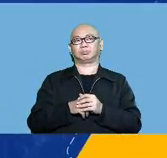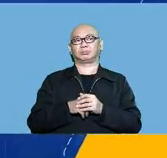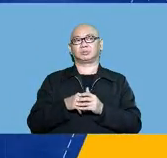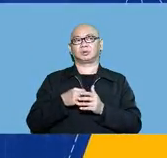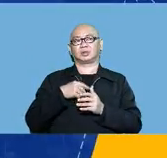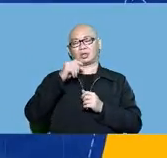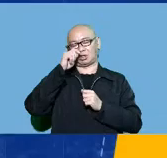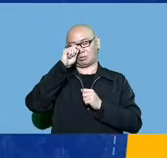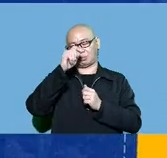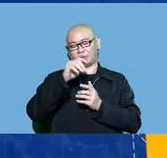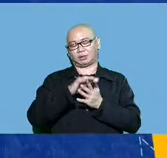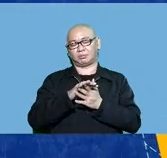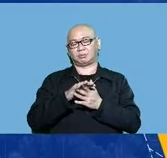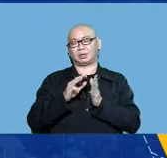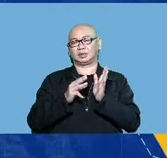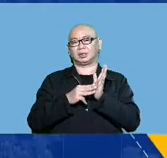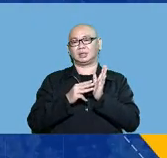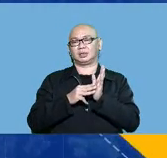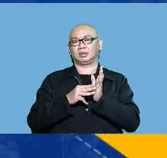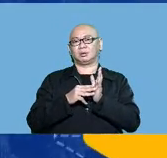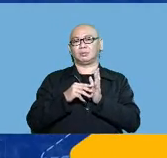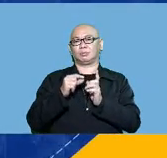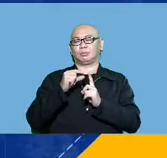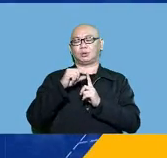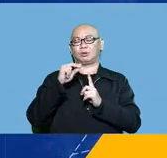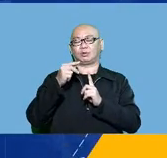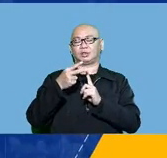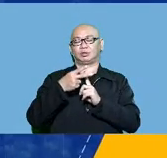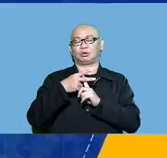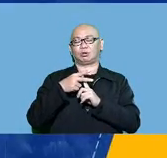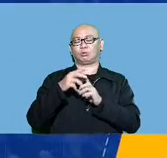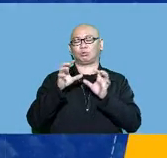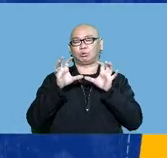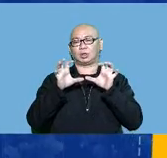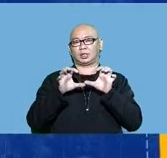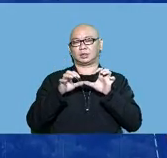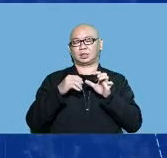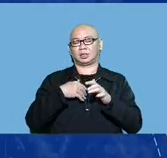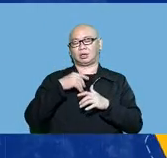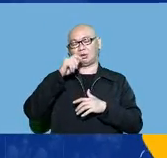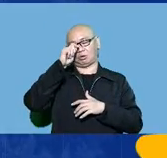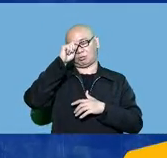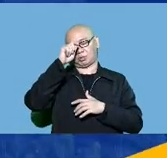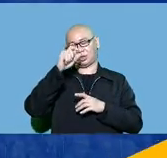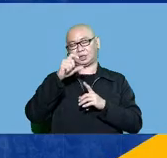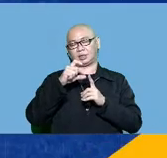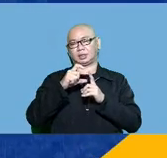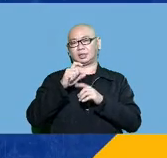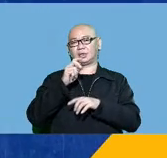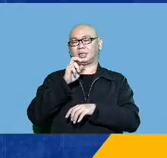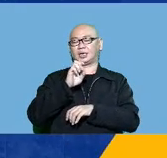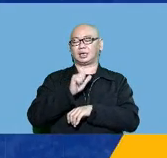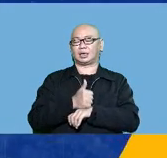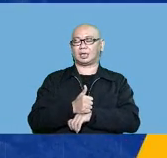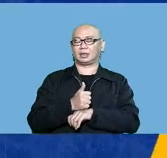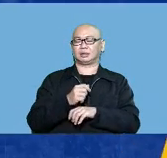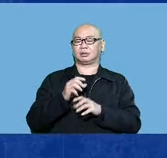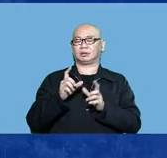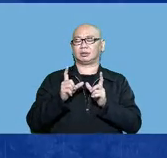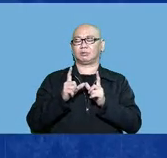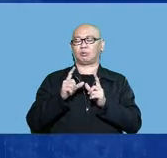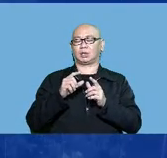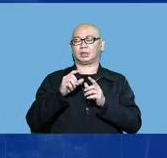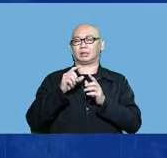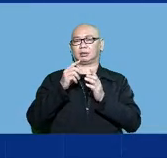Sekretaris dan semua anggota Majelis Profesor UNES. Yang saya hormati Dekan, Wakil Dekan di lingkungan UNES,